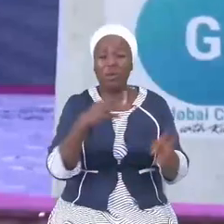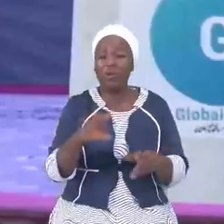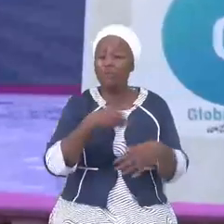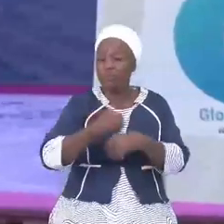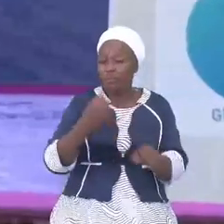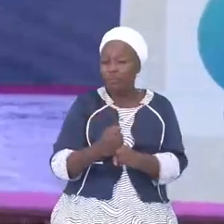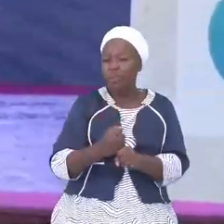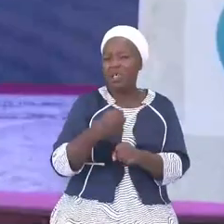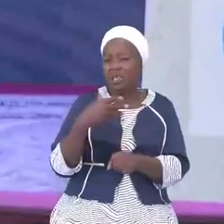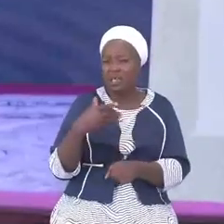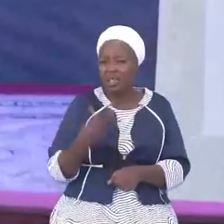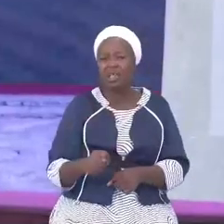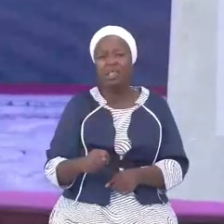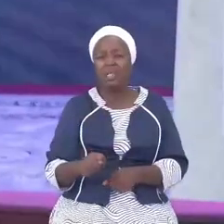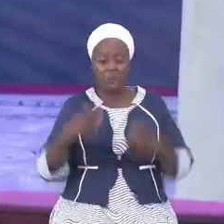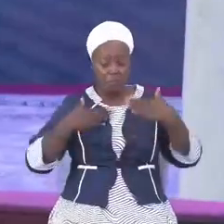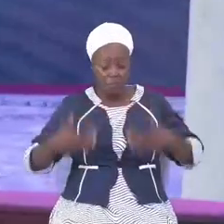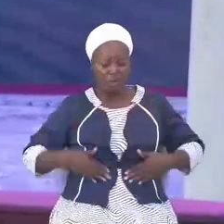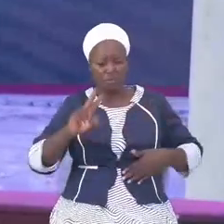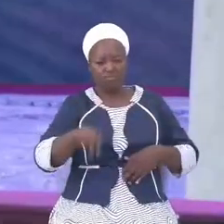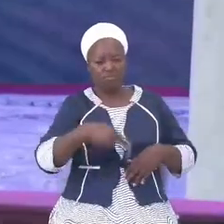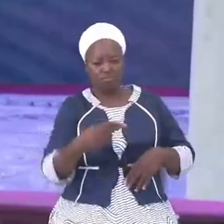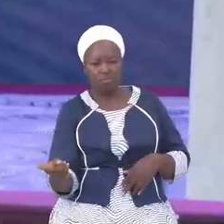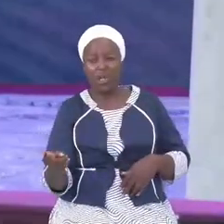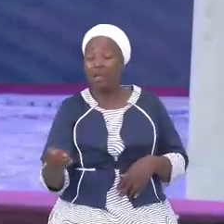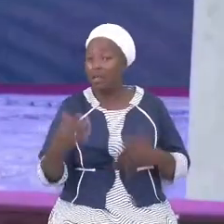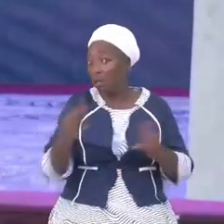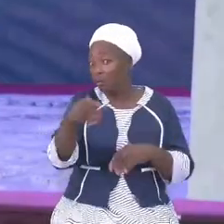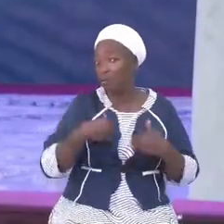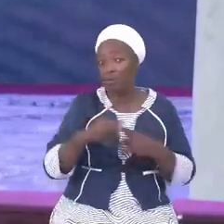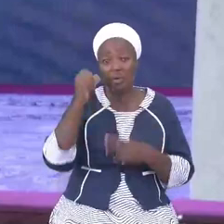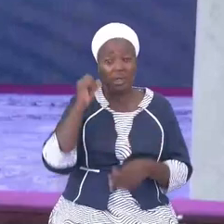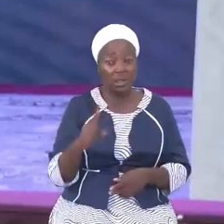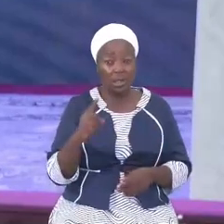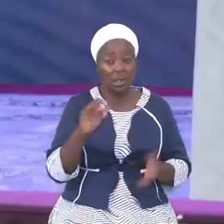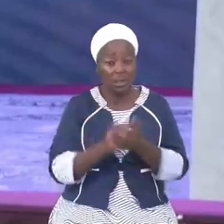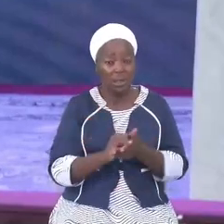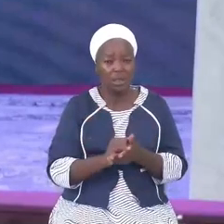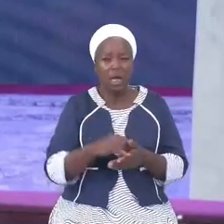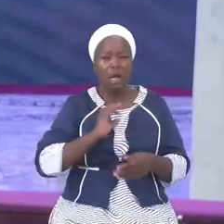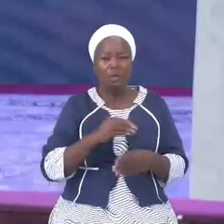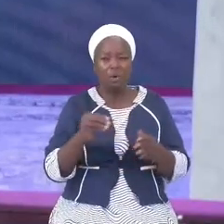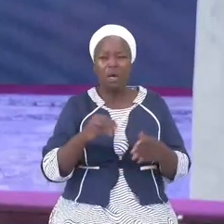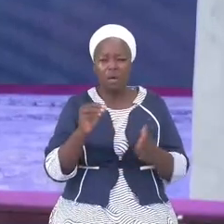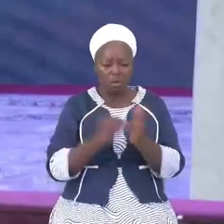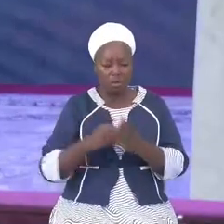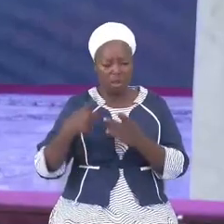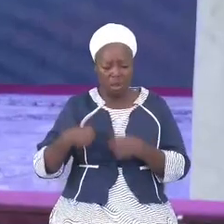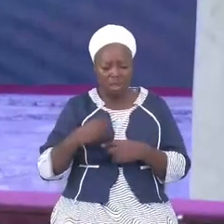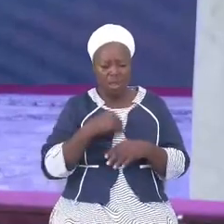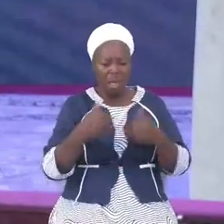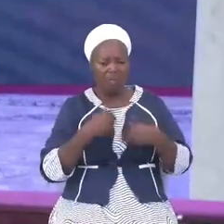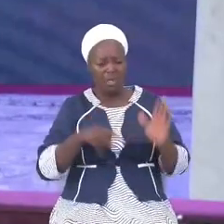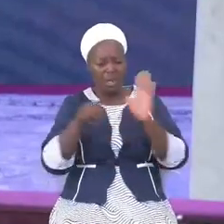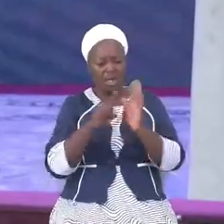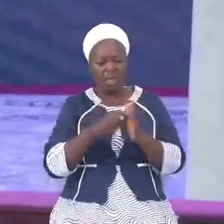pour rendre le corps inutile, vous devez comprendre que l'alcool a un effet négatif sur le